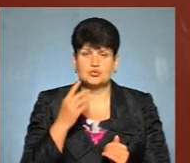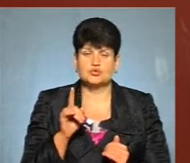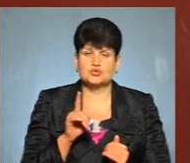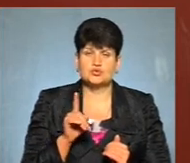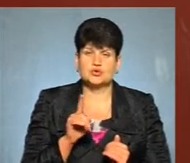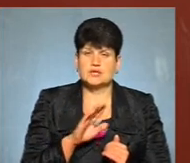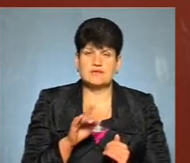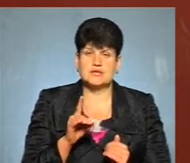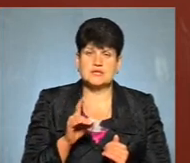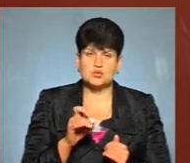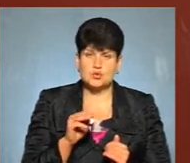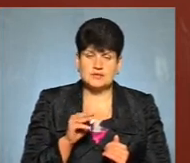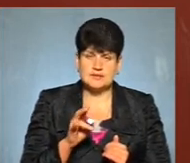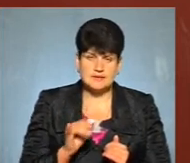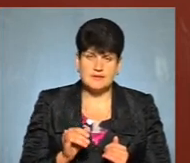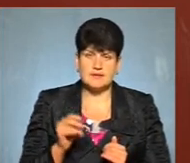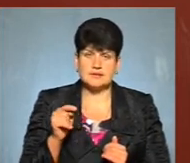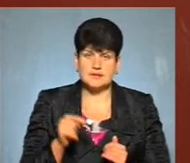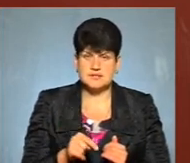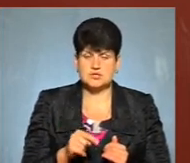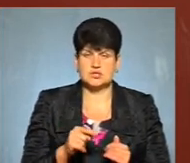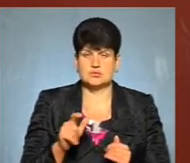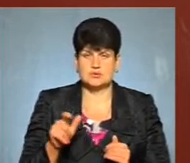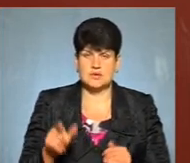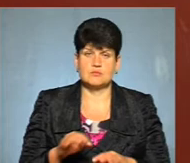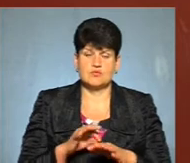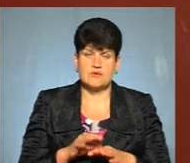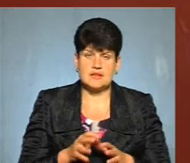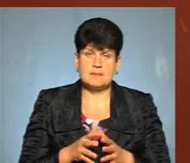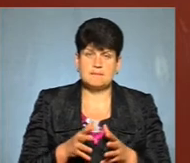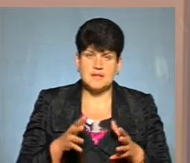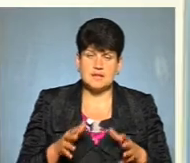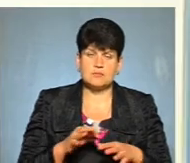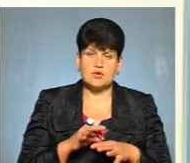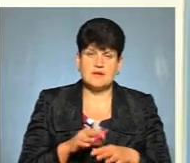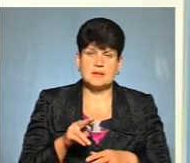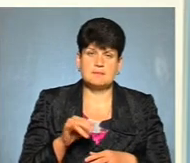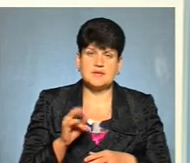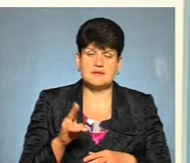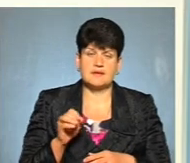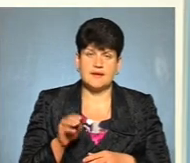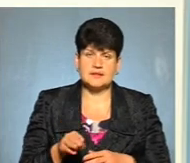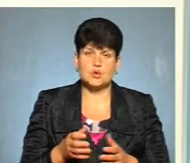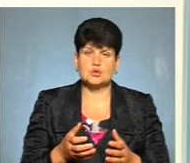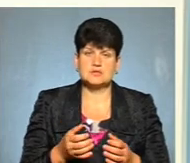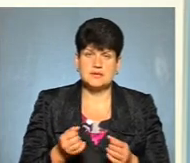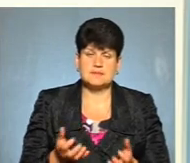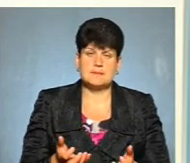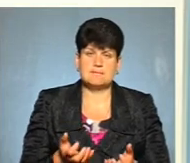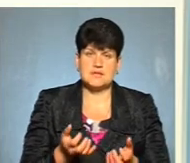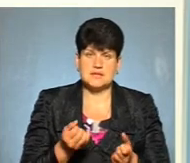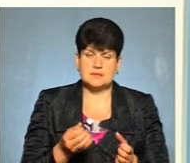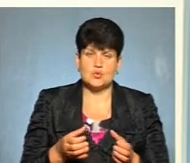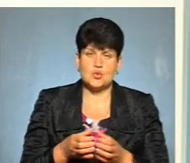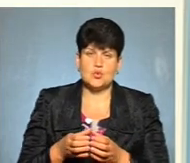тисячі профспілчан вийшли під стіни Верховної Ради, провели мітинг, провели пікет. От знову ж отримали підтримку певної